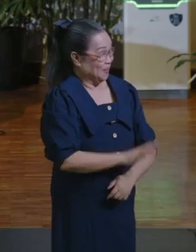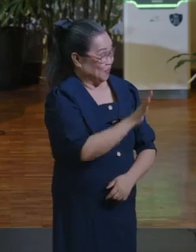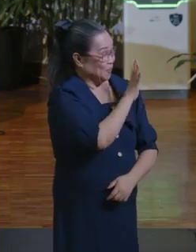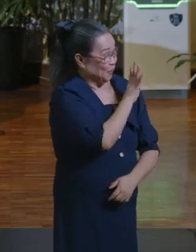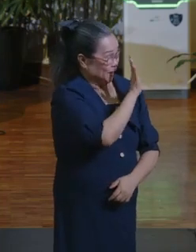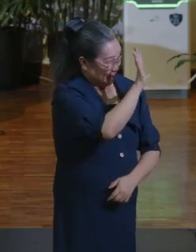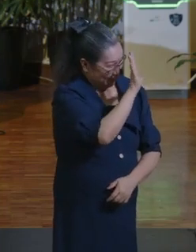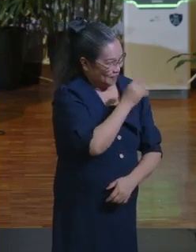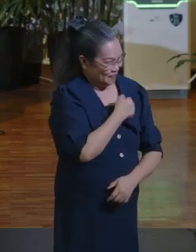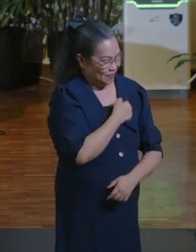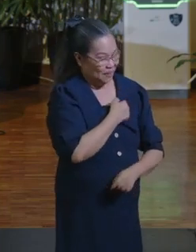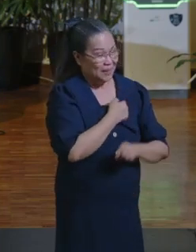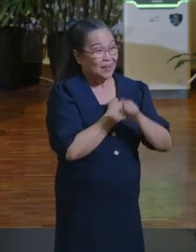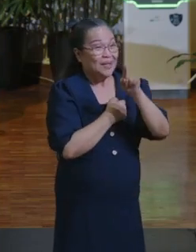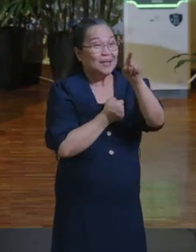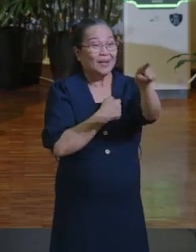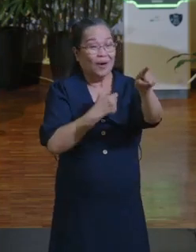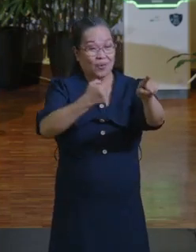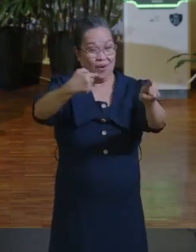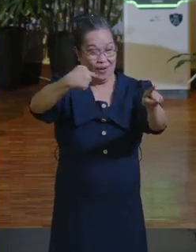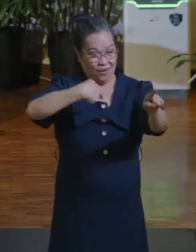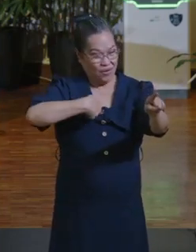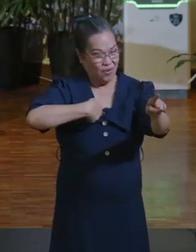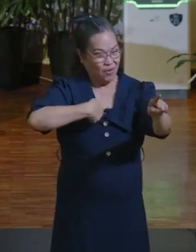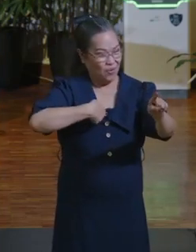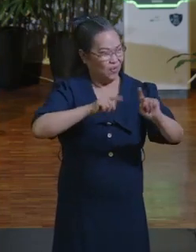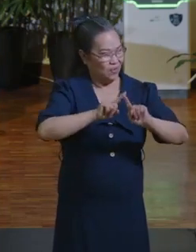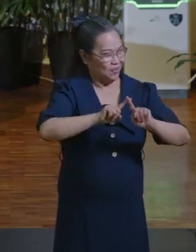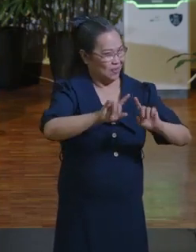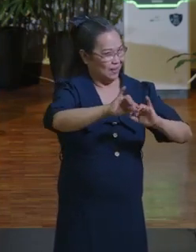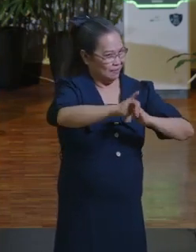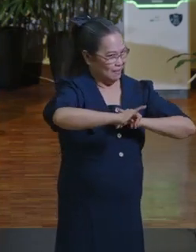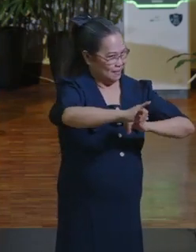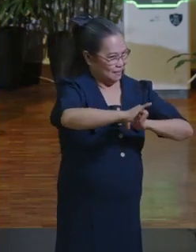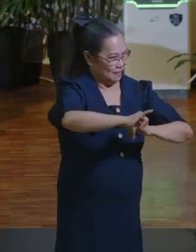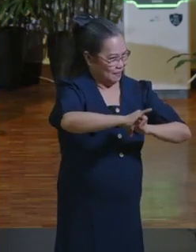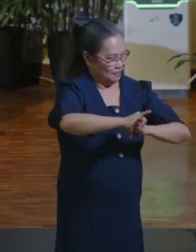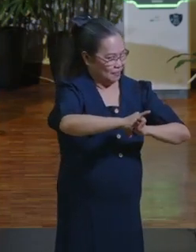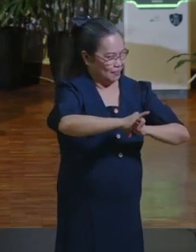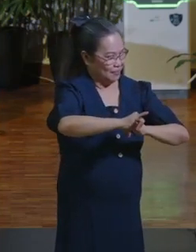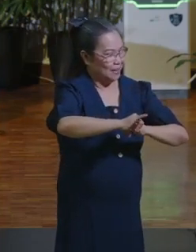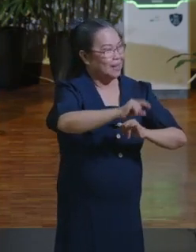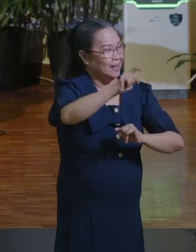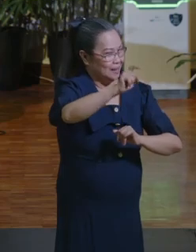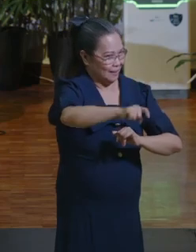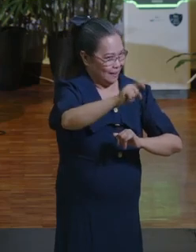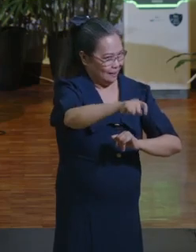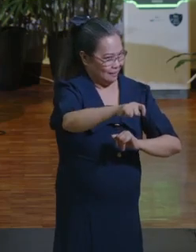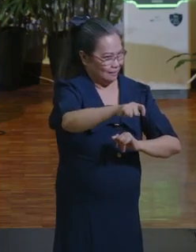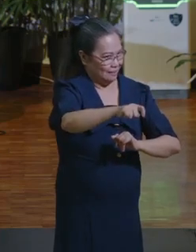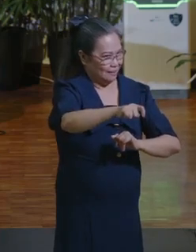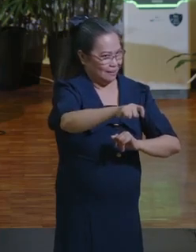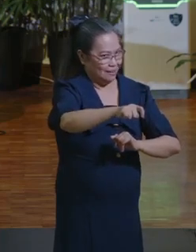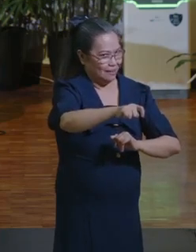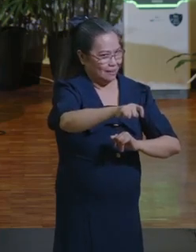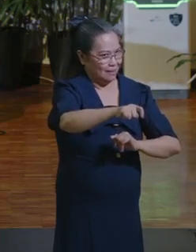ikaw at ako, hindi man magkalahi, ay dapat,